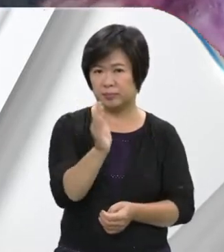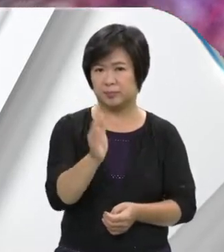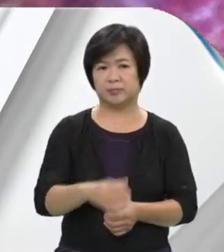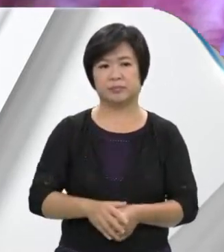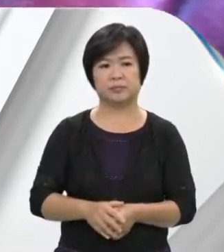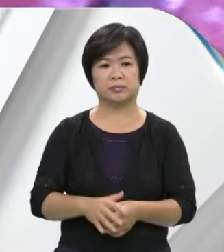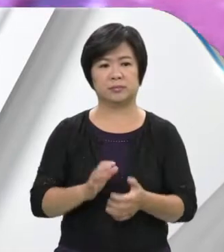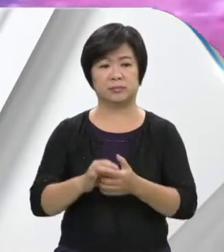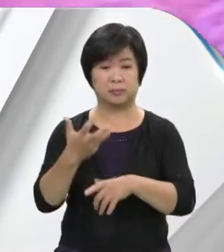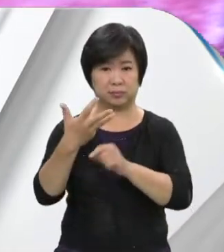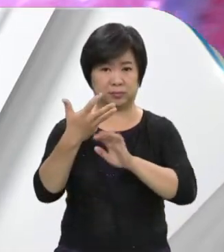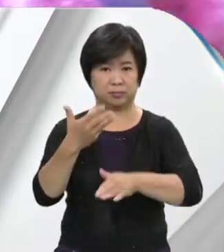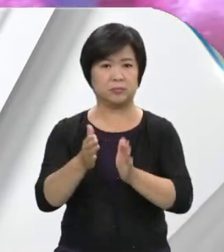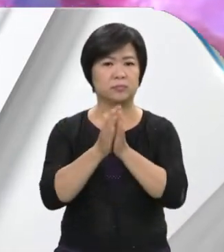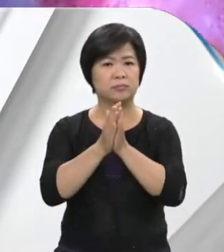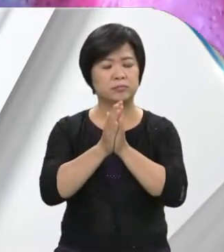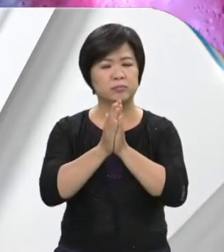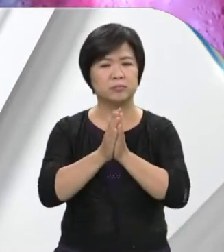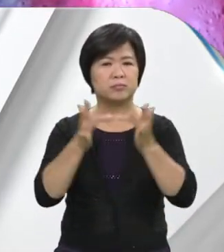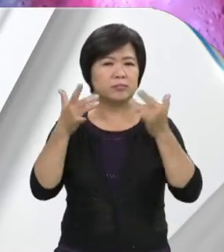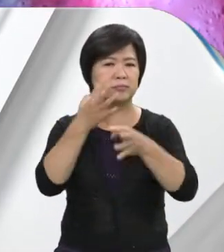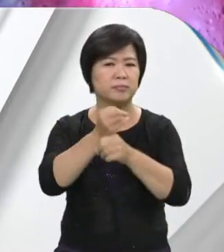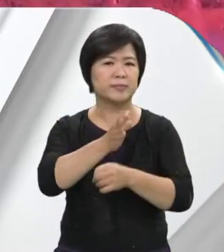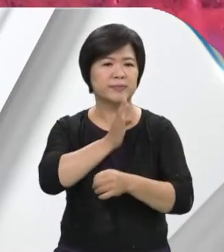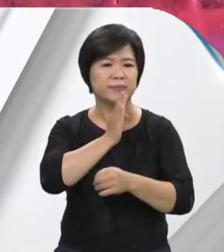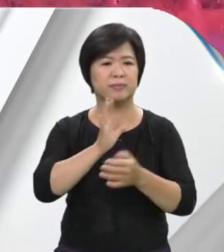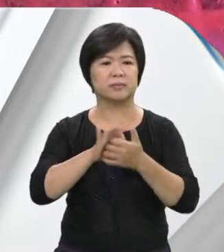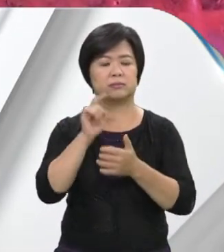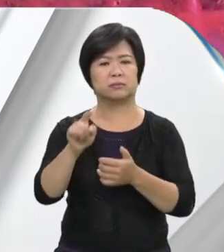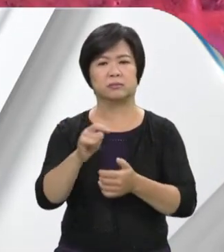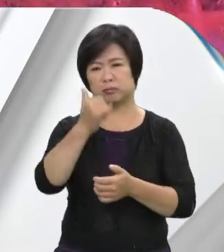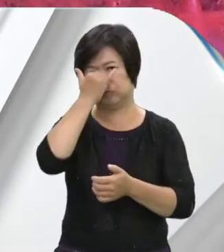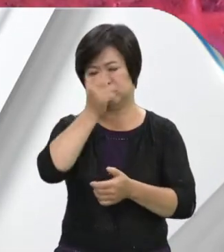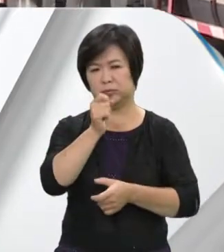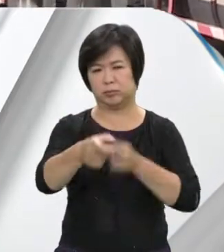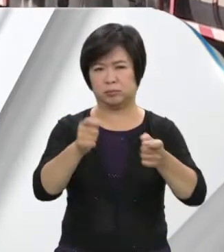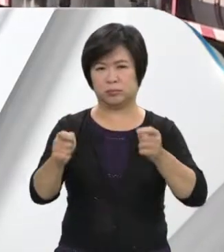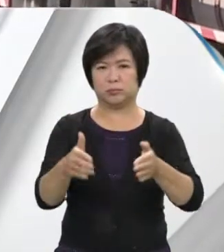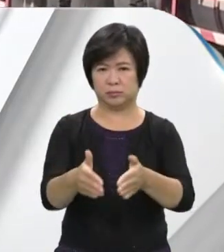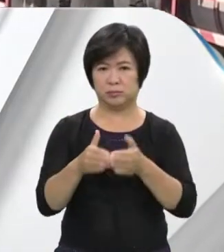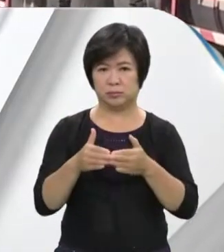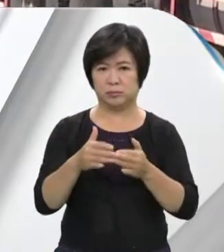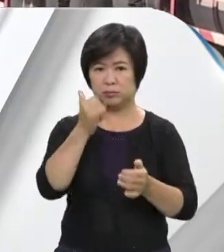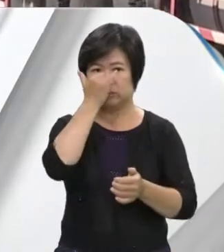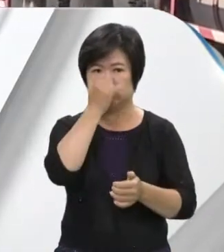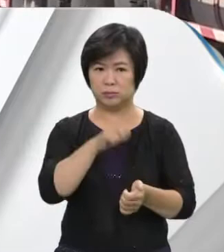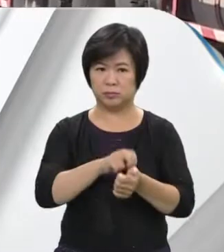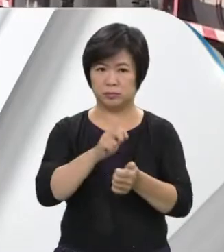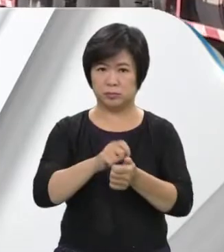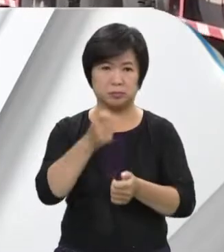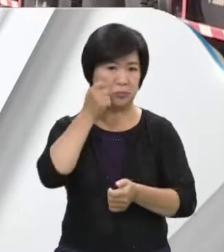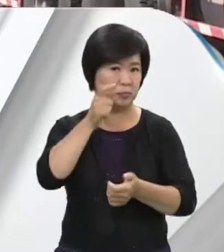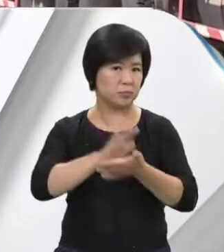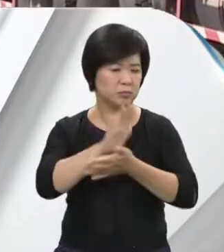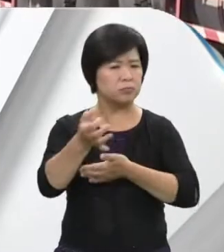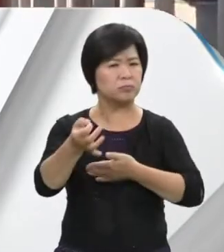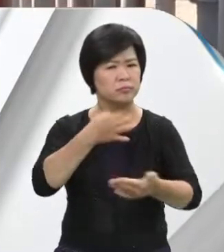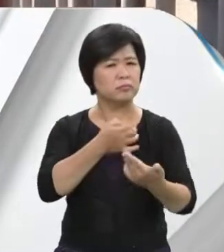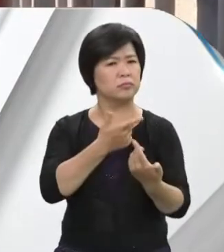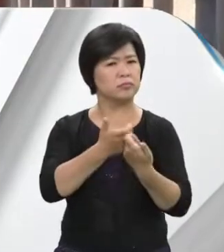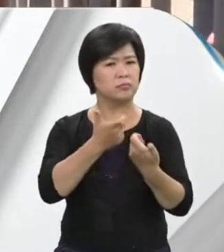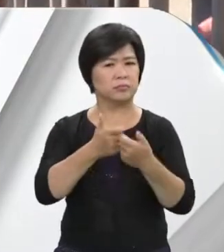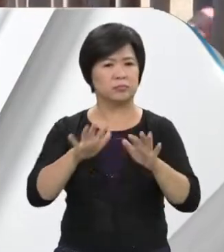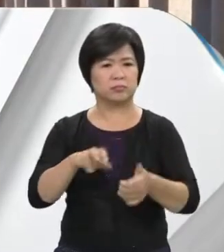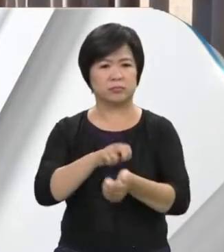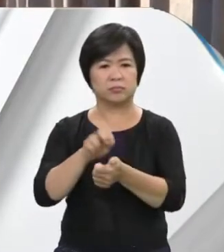年节半年底只系前一半普土，到时猪肉的需求量会增加更多。猪二后半年将是在上市，人民猪血位